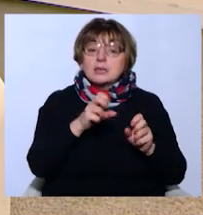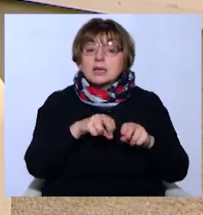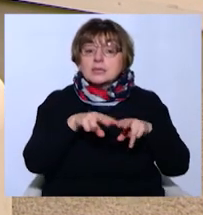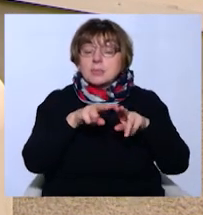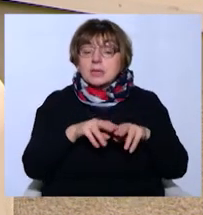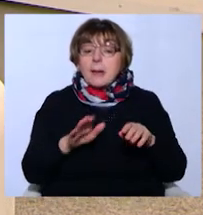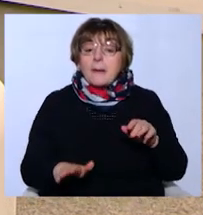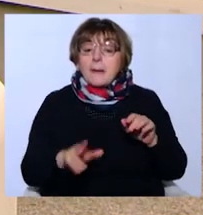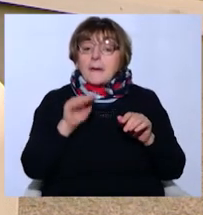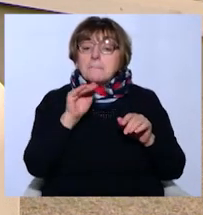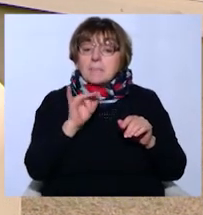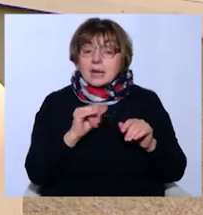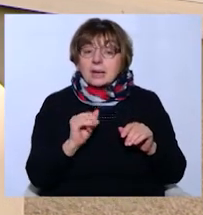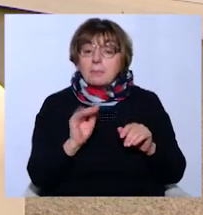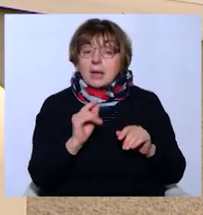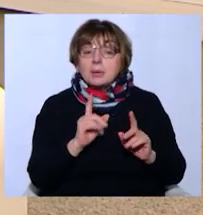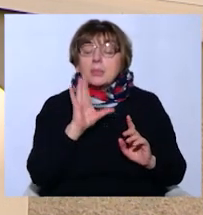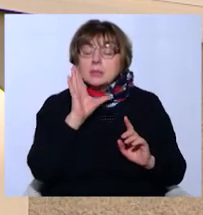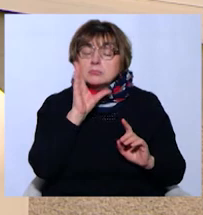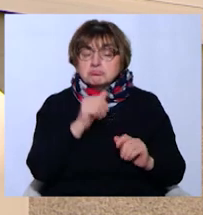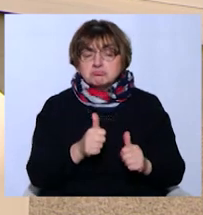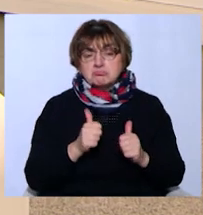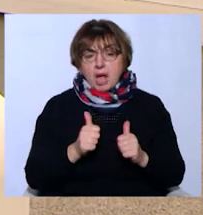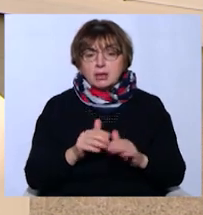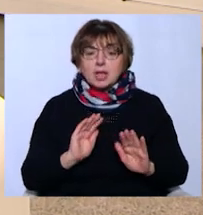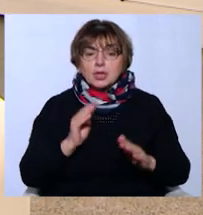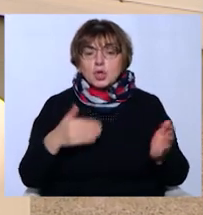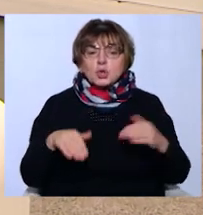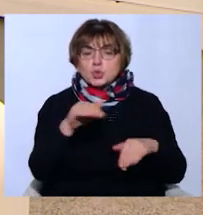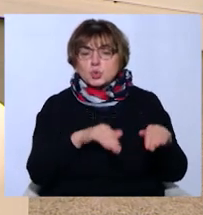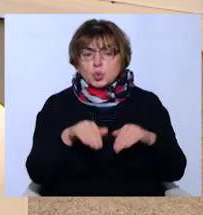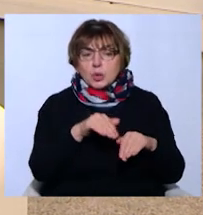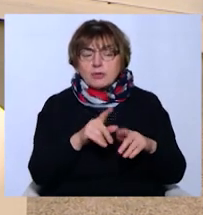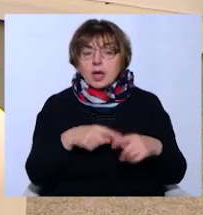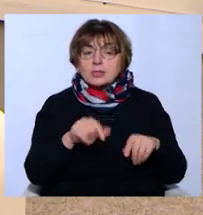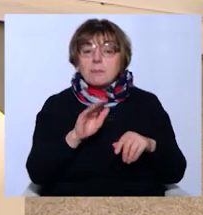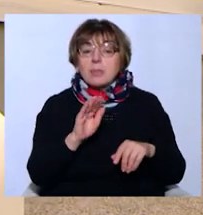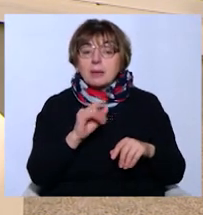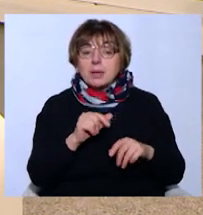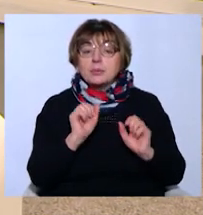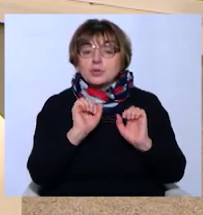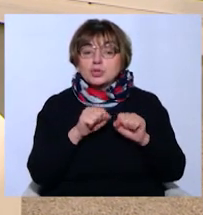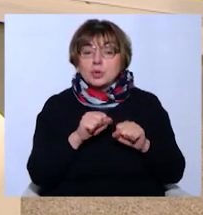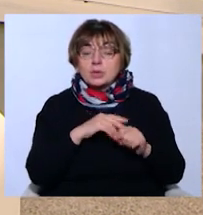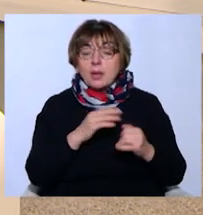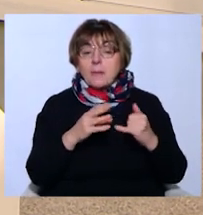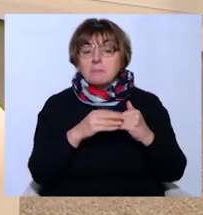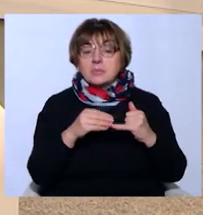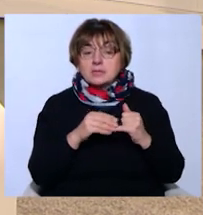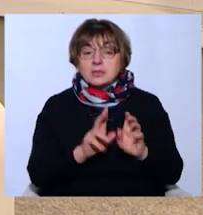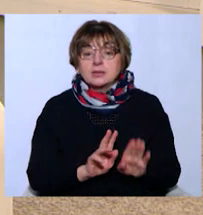ფეხფარფლები, რითაც შესანიშნავად ცურავენ წყალში და ამავე დროს სელაპებს შეუძლიათ ფეხფარფლებით ხმელეთსეც